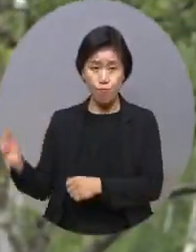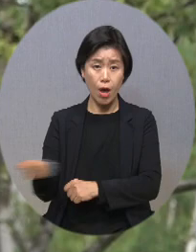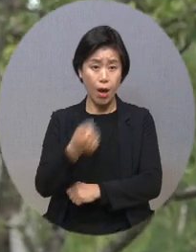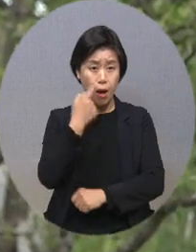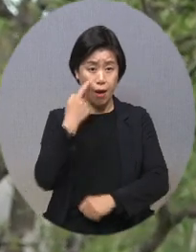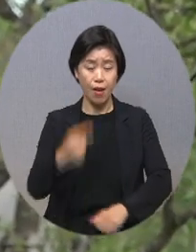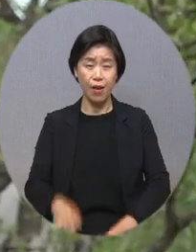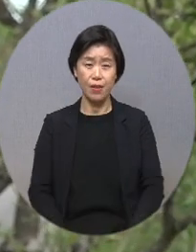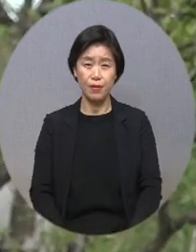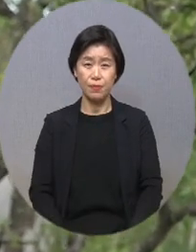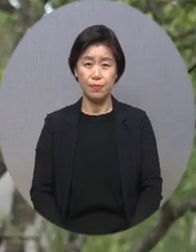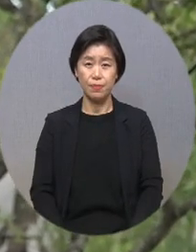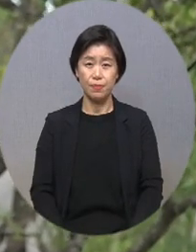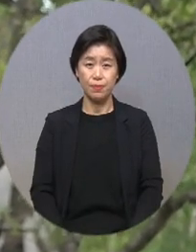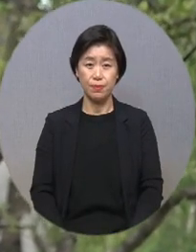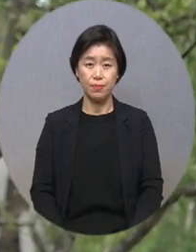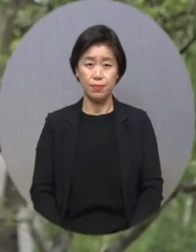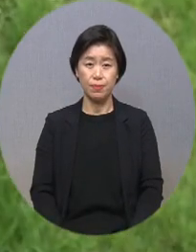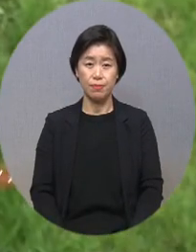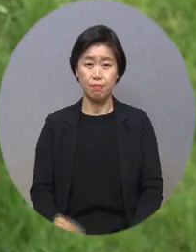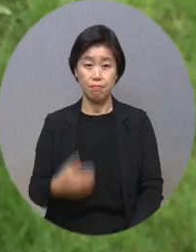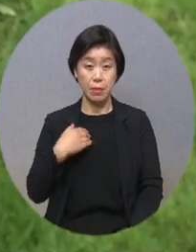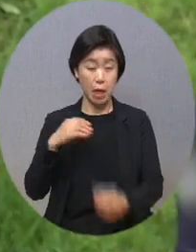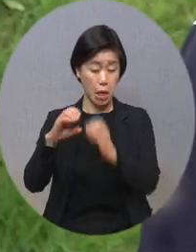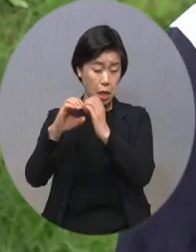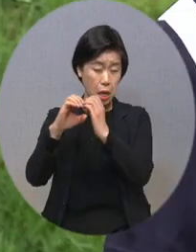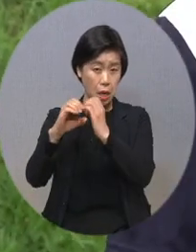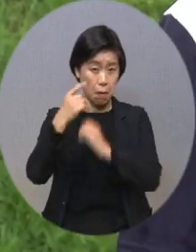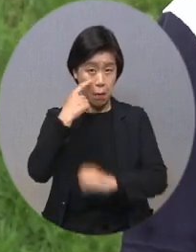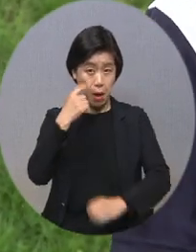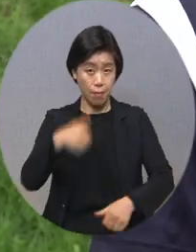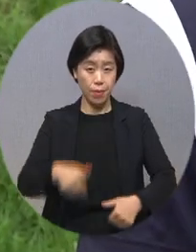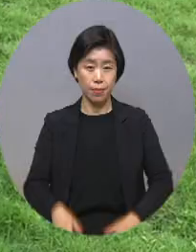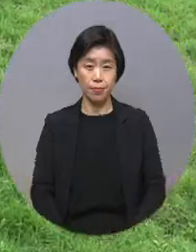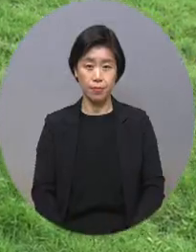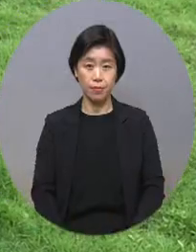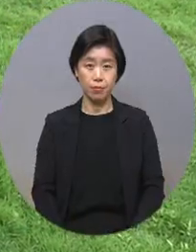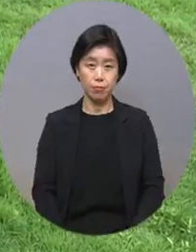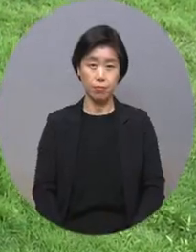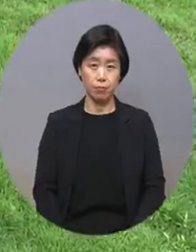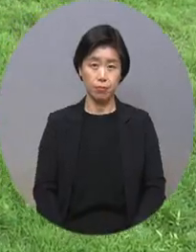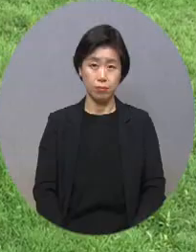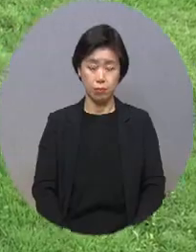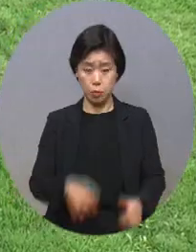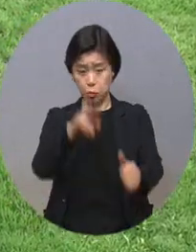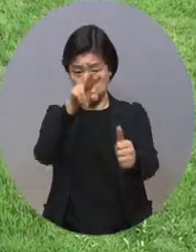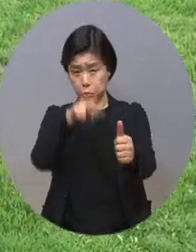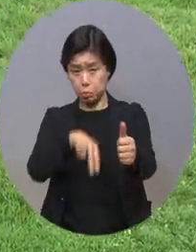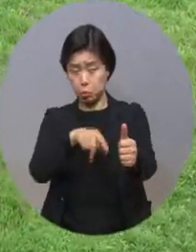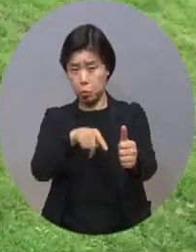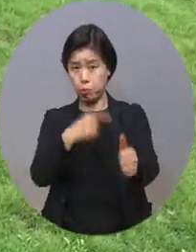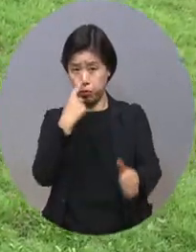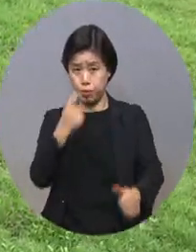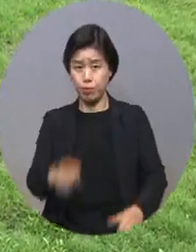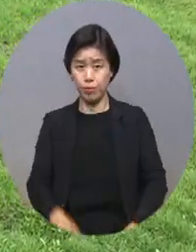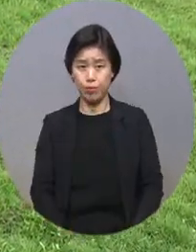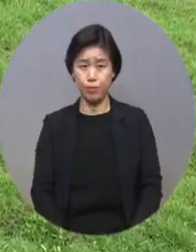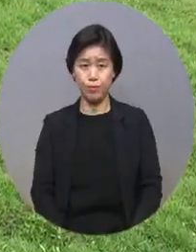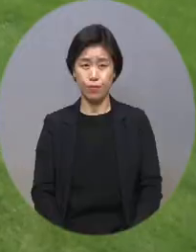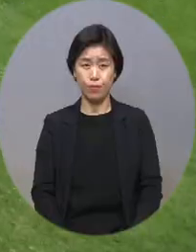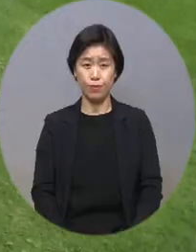좁으니까 무섭네. 잠깐만, 일단은 캐리를 찍어봐야 돼. 아, 근데 이렇게 보니까 오빠 되게 훤칠하다. 누구? 영훈이? 아,